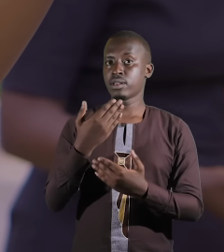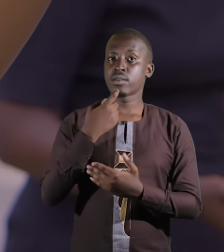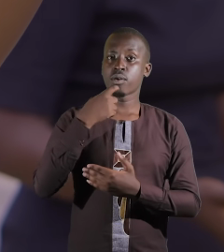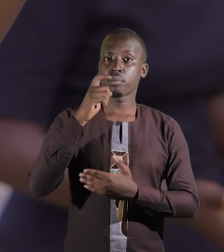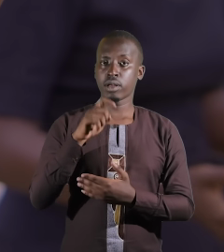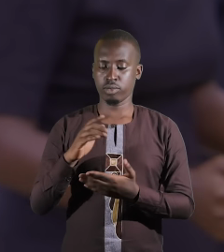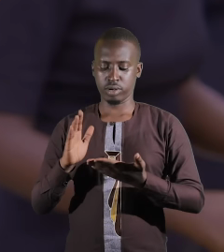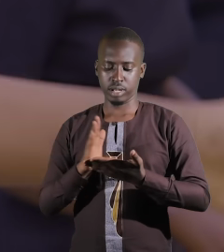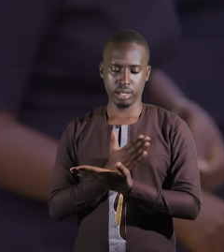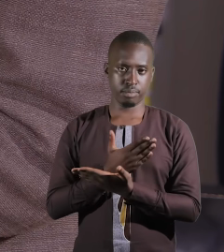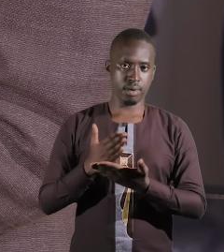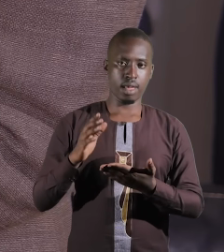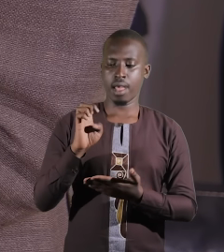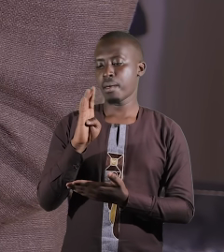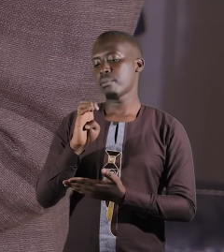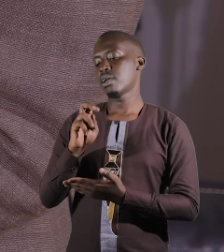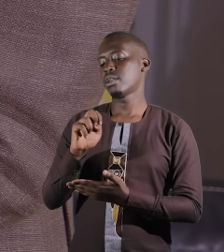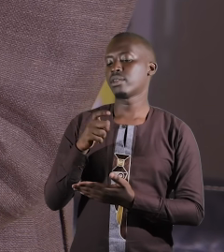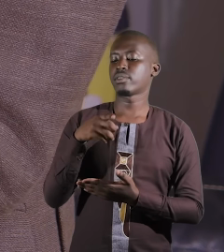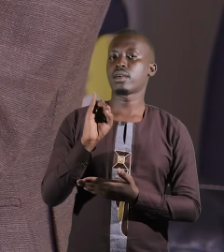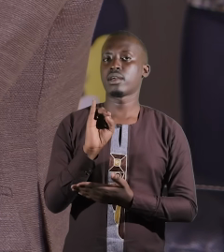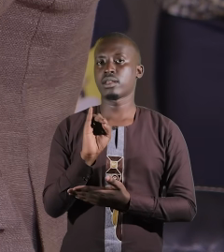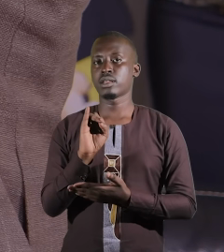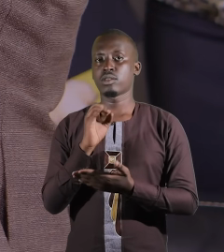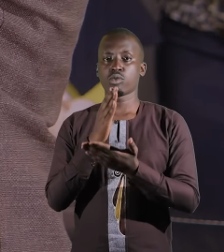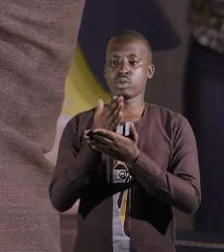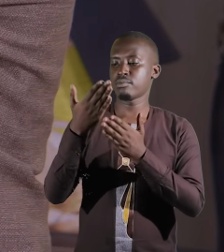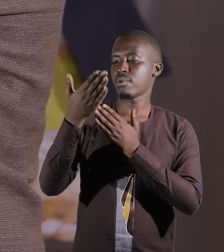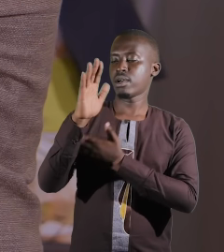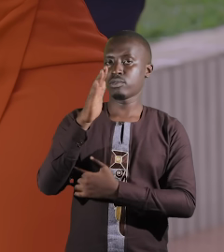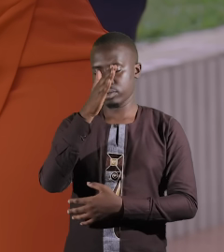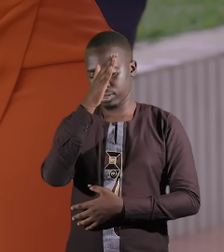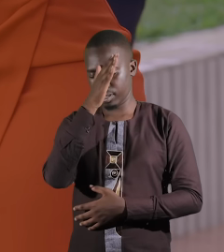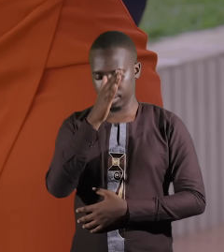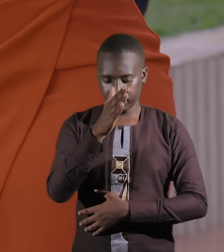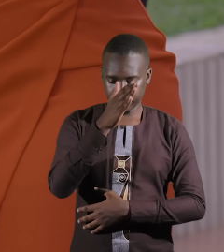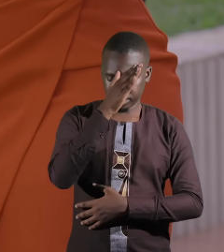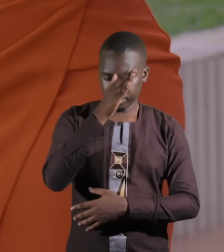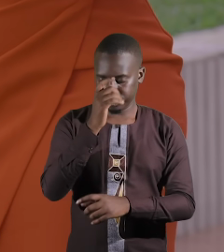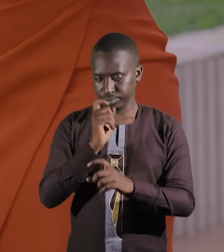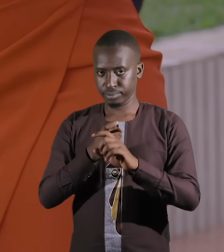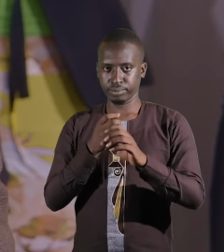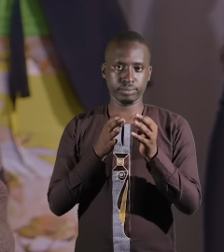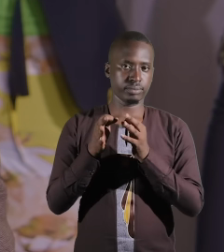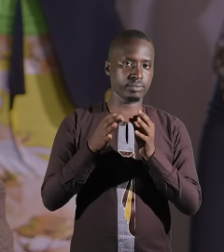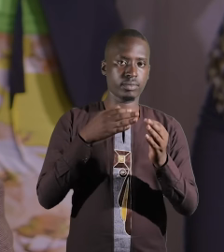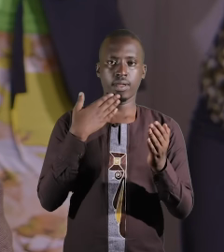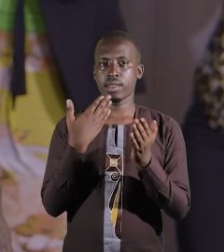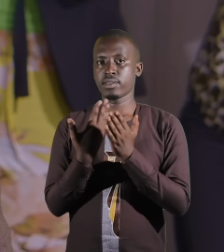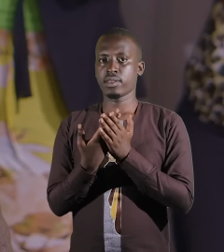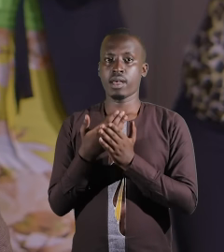kuya turirimbe tutepeneza nuku imanuri data data biragoye gusobanura